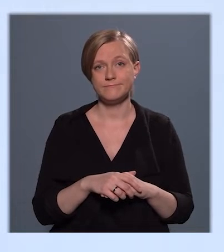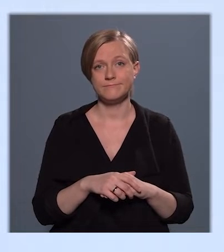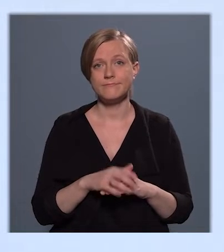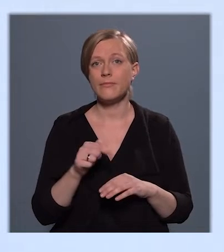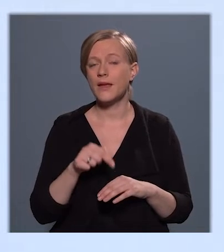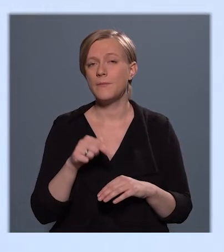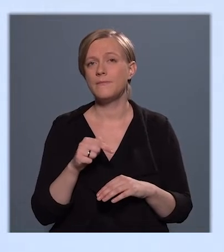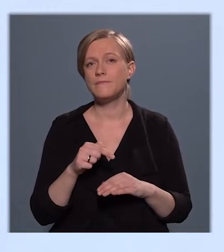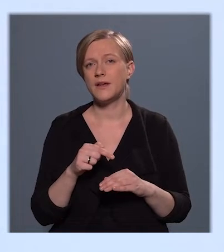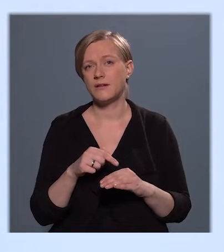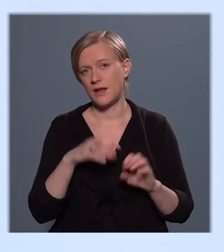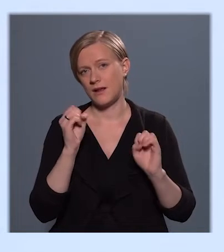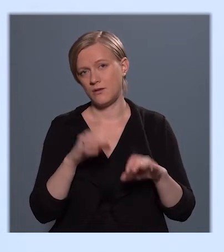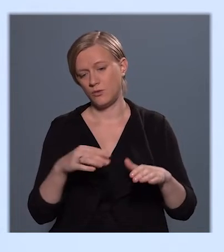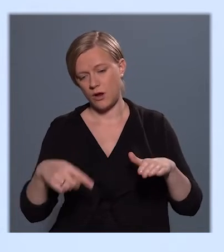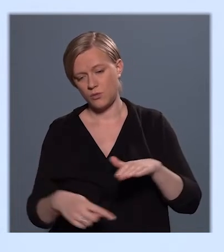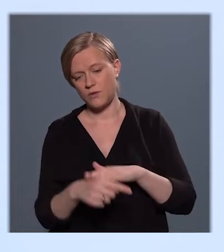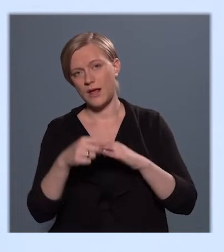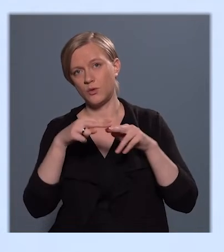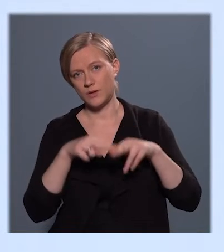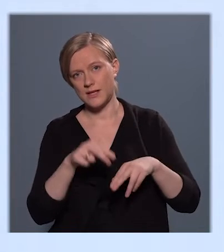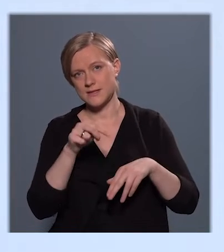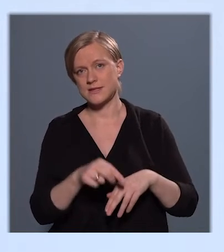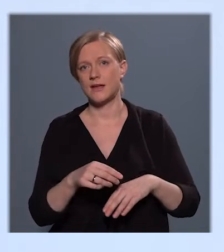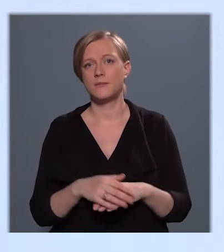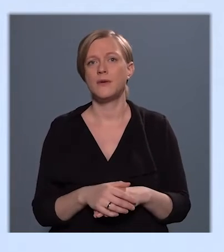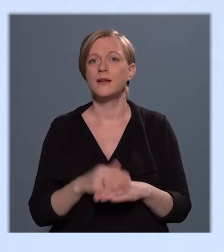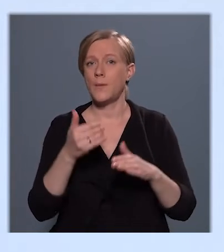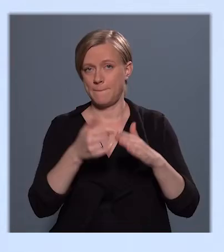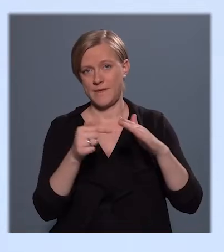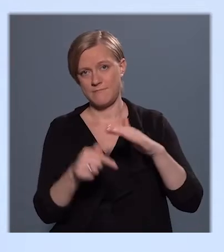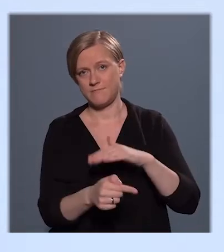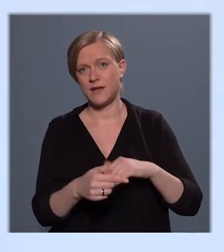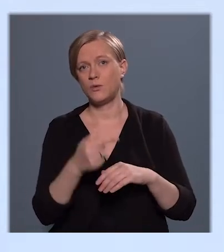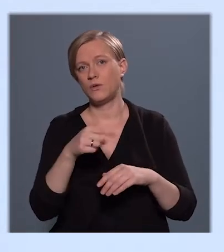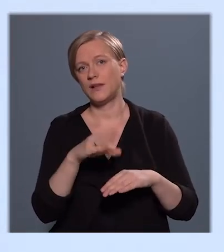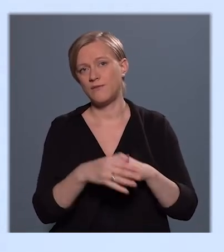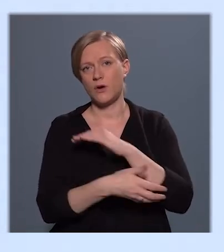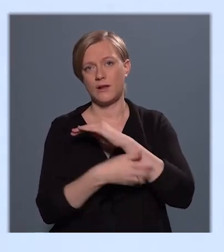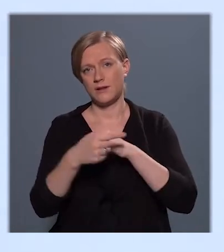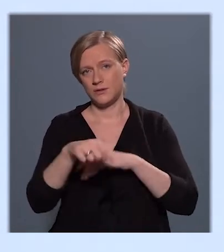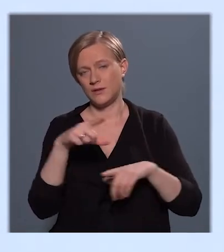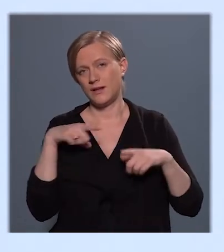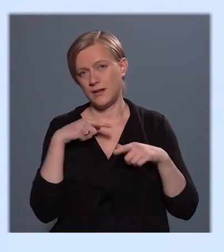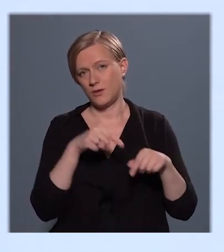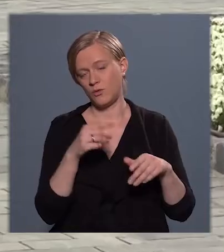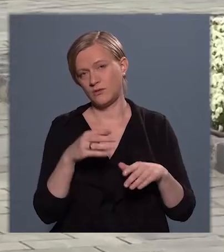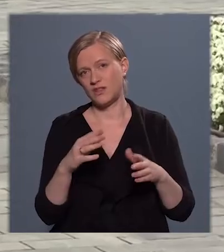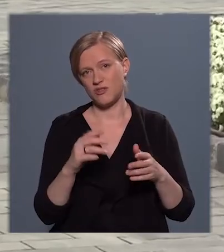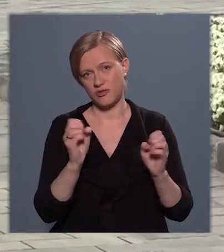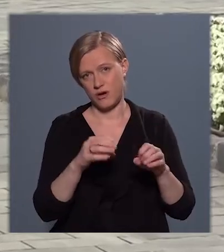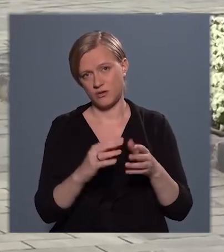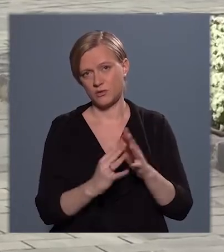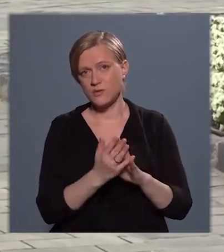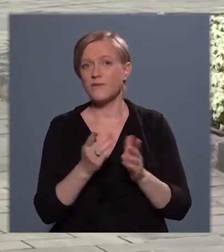Ebben a felhagyott aluljáró rendszerben, a mélyben az ott lévő hajléktalanok élnek ott és raknak tüzet, vagy